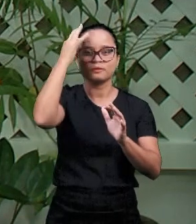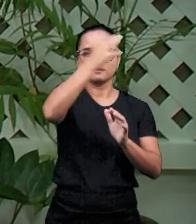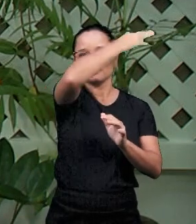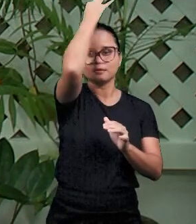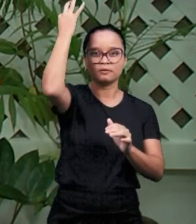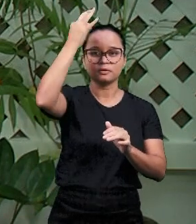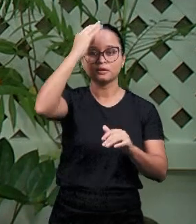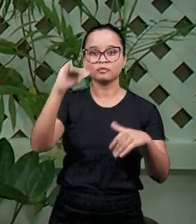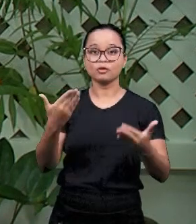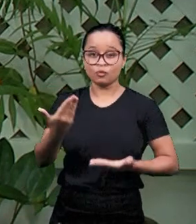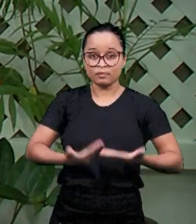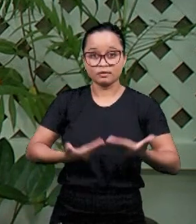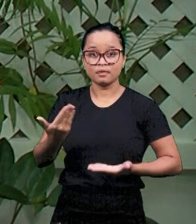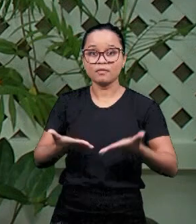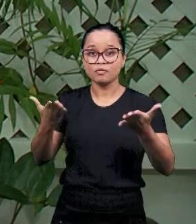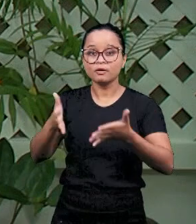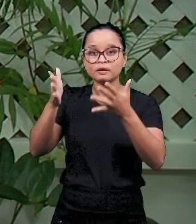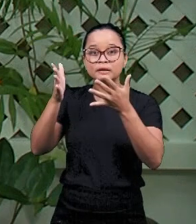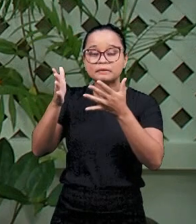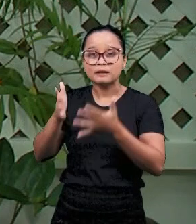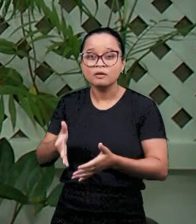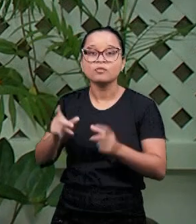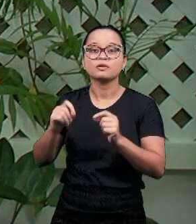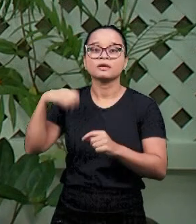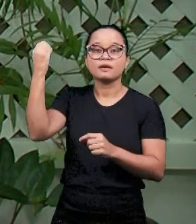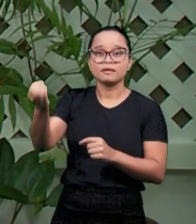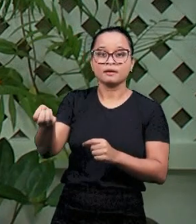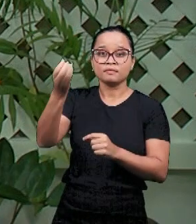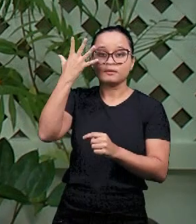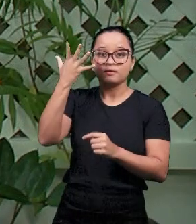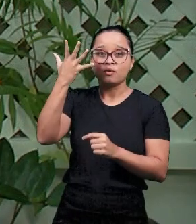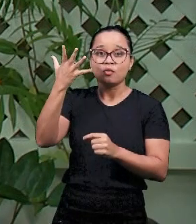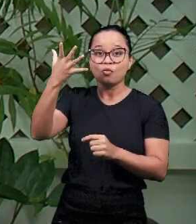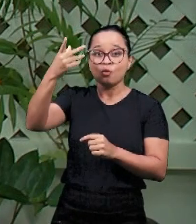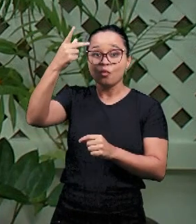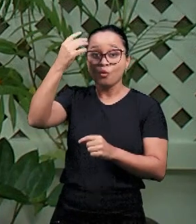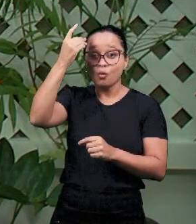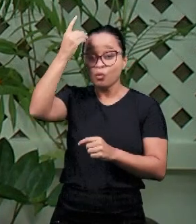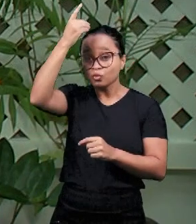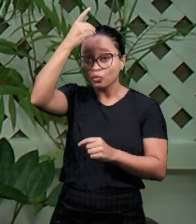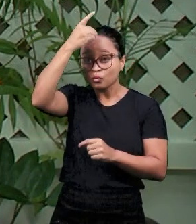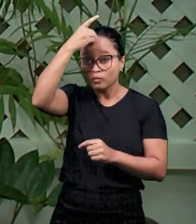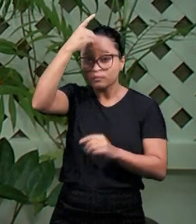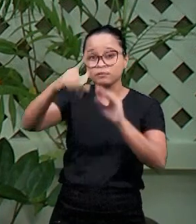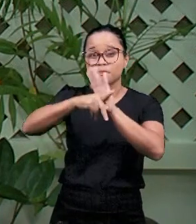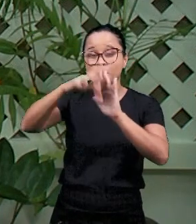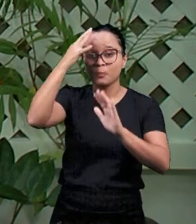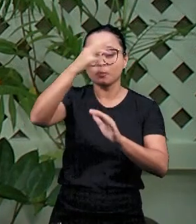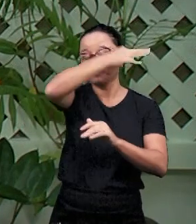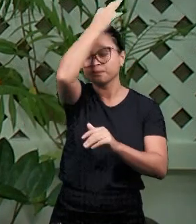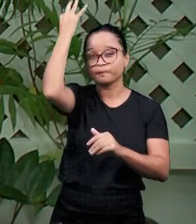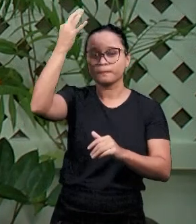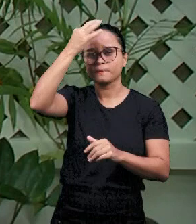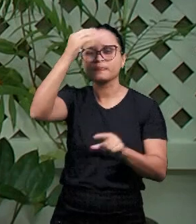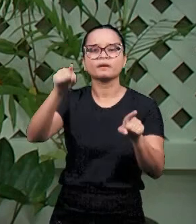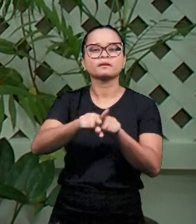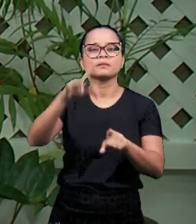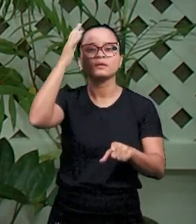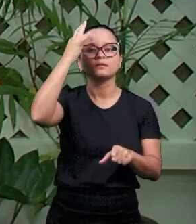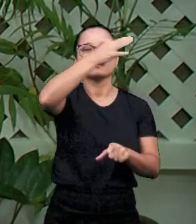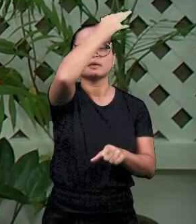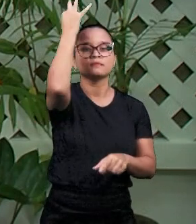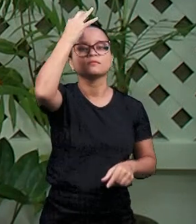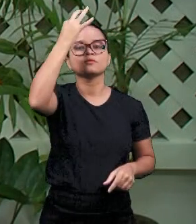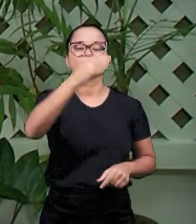l'Église vit révélation, don spirituel, baptême du Saint-Esprit. Donc, quand on quitte cela, on revient à